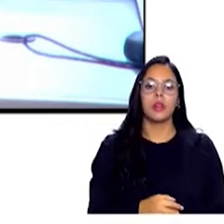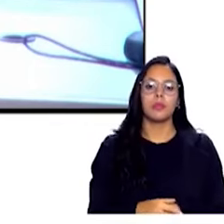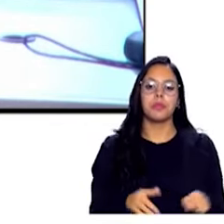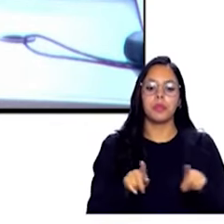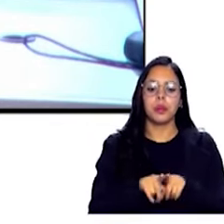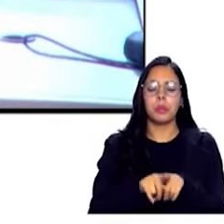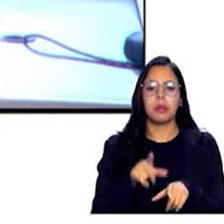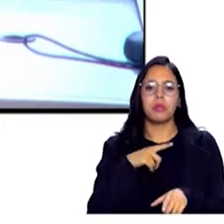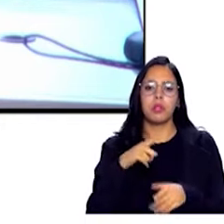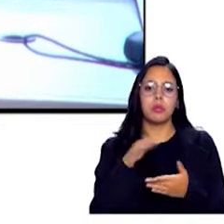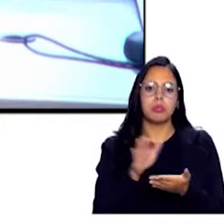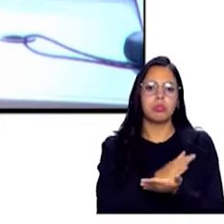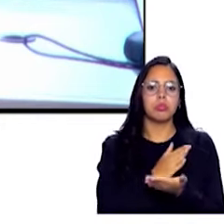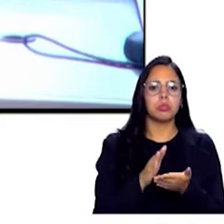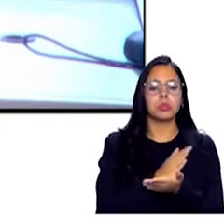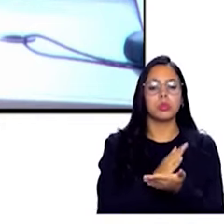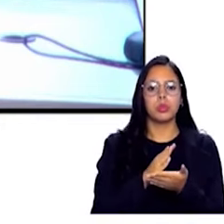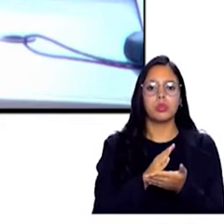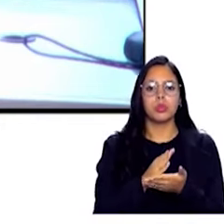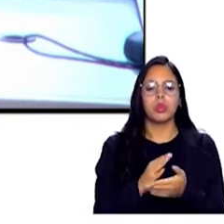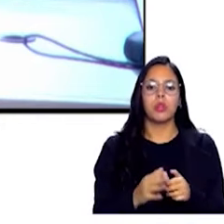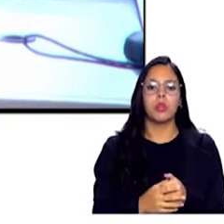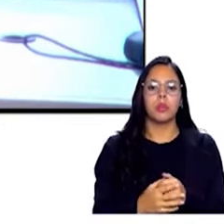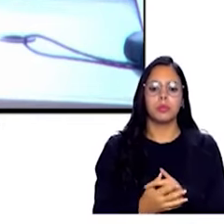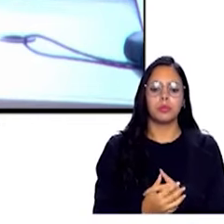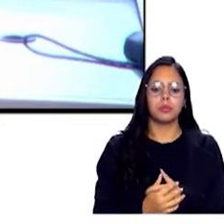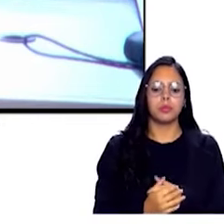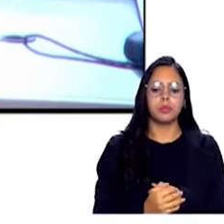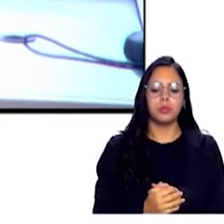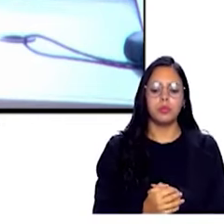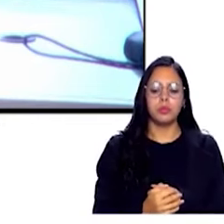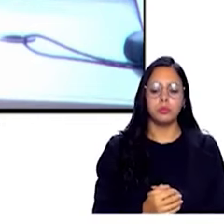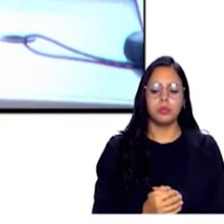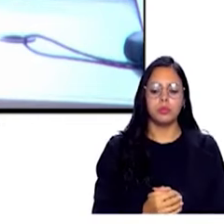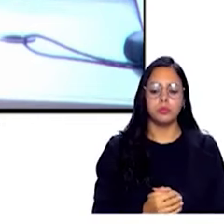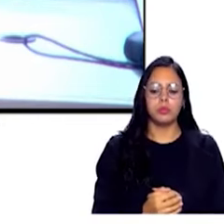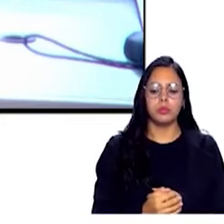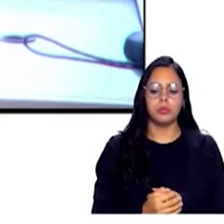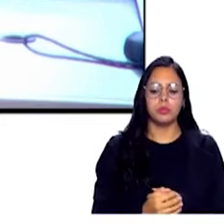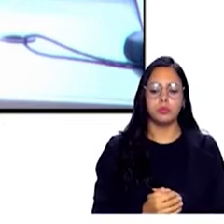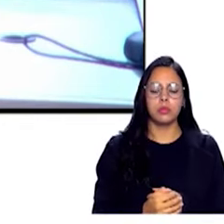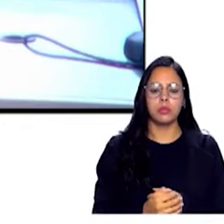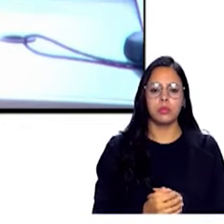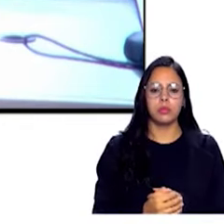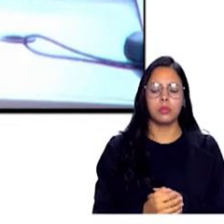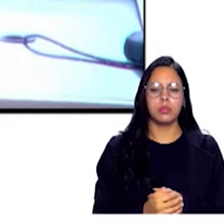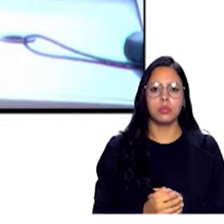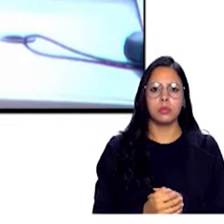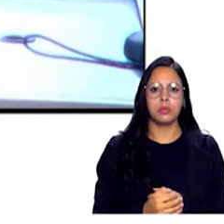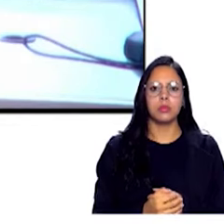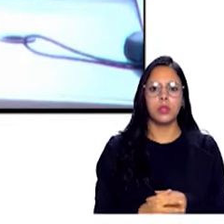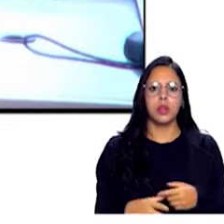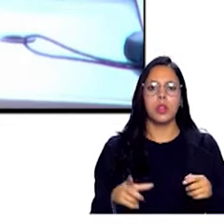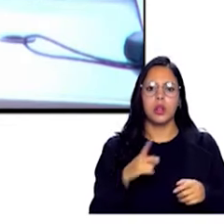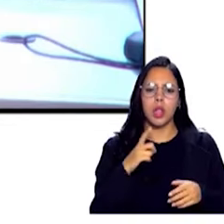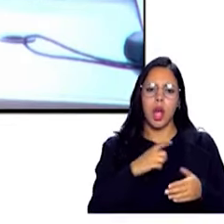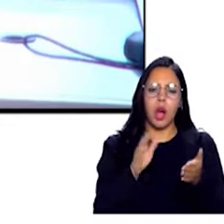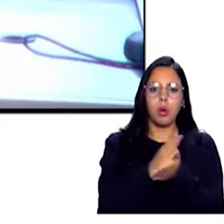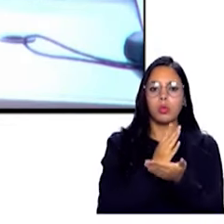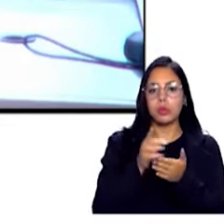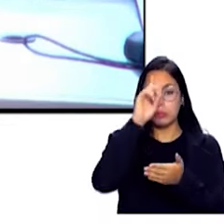d'y aller parce qu'on doit respecter les décisions précédentes mais ça peut être également de